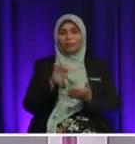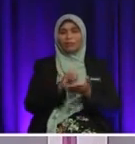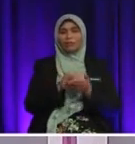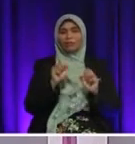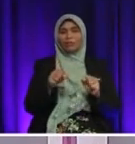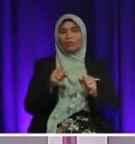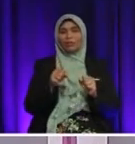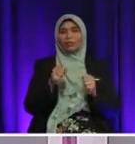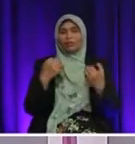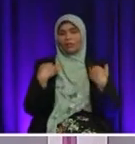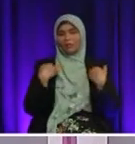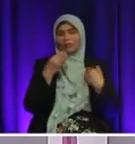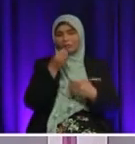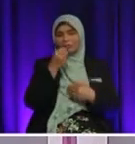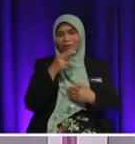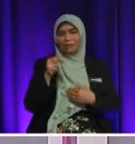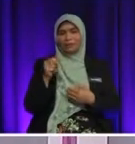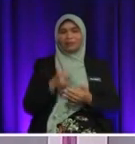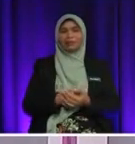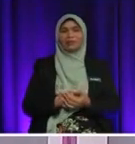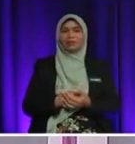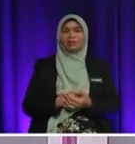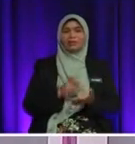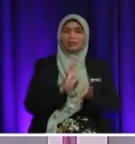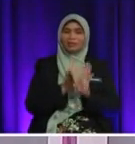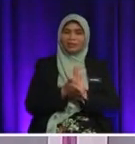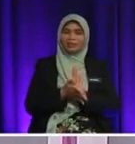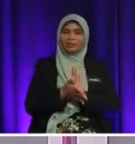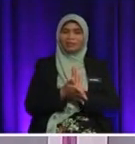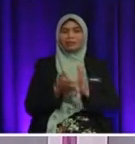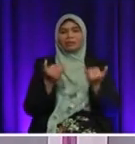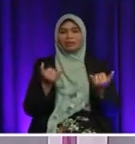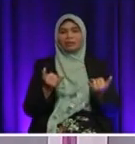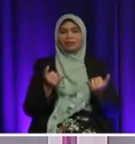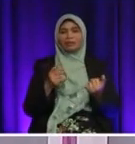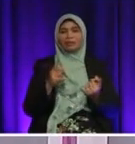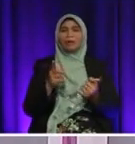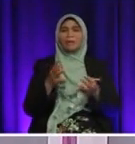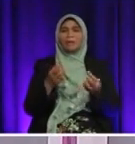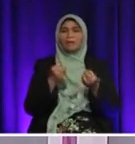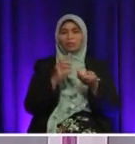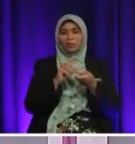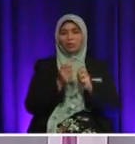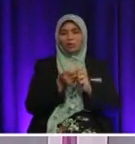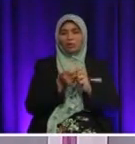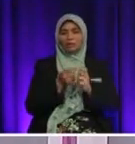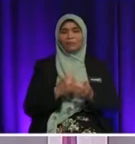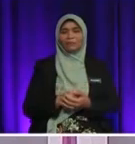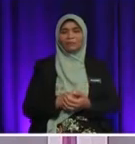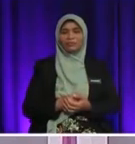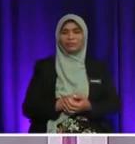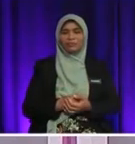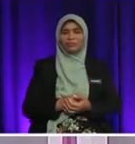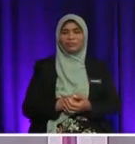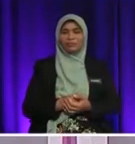pun terhidanglah. Jadi orang tua itu kata, tukarlah dengan saya sebab saya pun tak berdaya untuk mencari makanan.